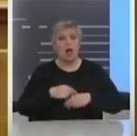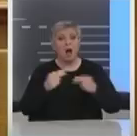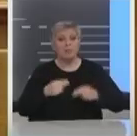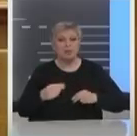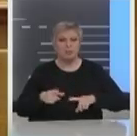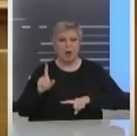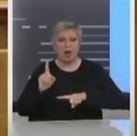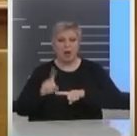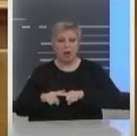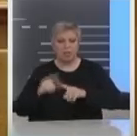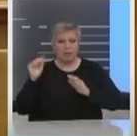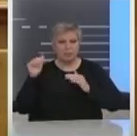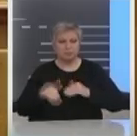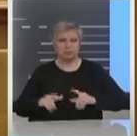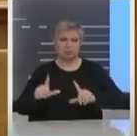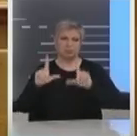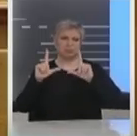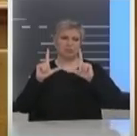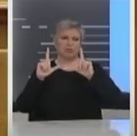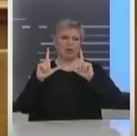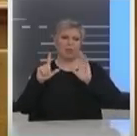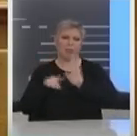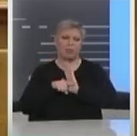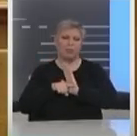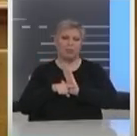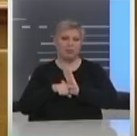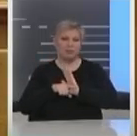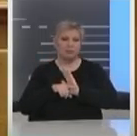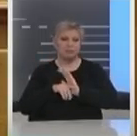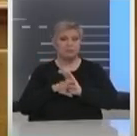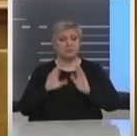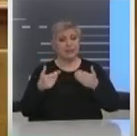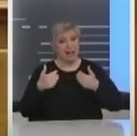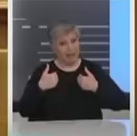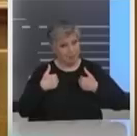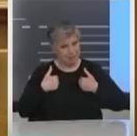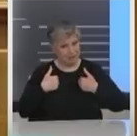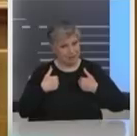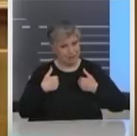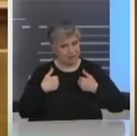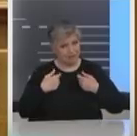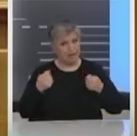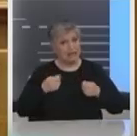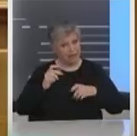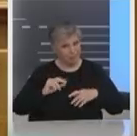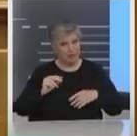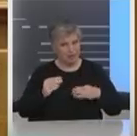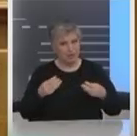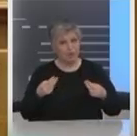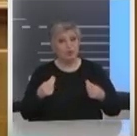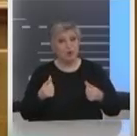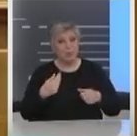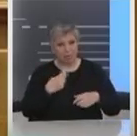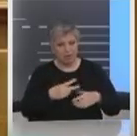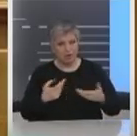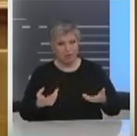χώρας. Αυτό κάνουμε εμείς σήμερα, κυρίες και κύριοι του ΣΥΡΙΖΑ. Εμείς και σήμερα καλούμε